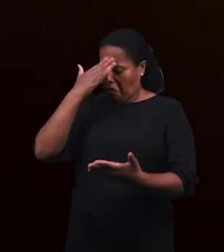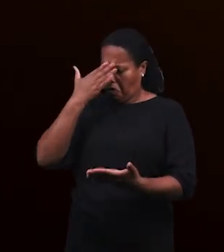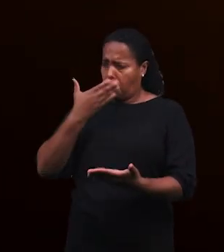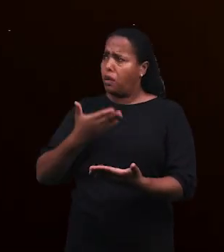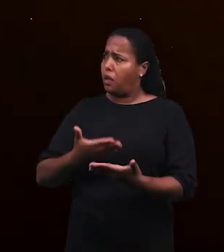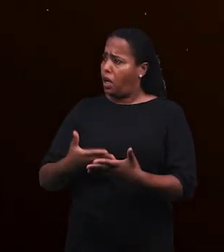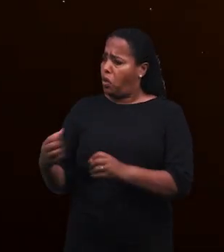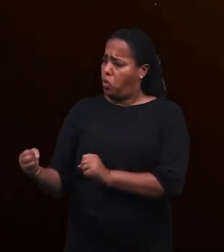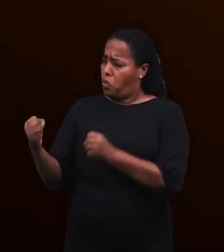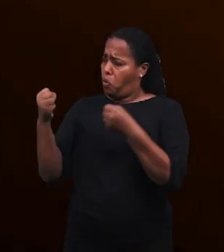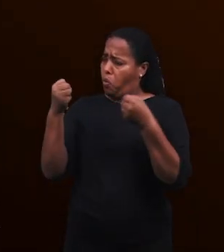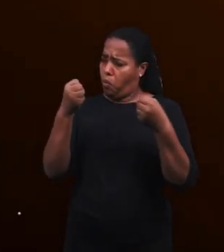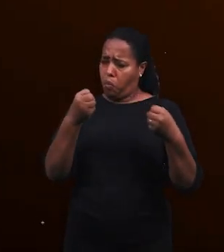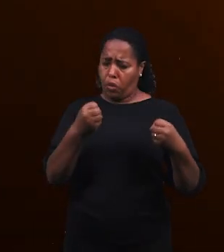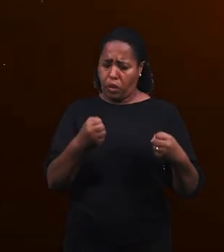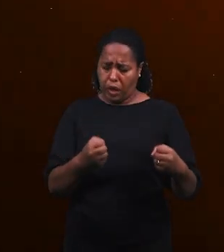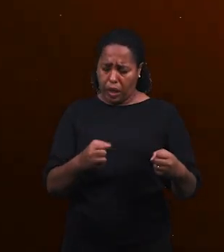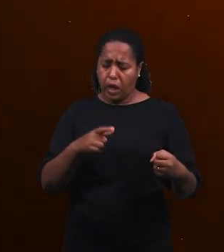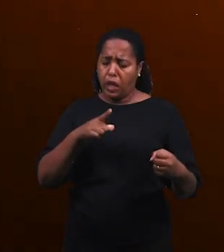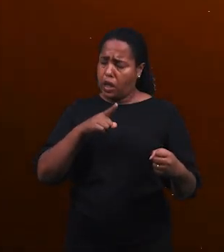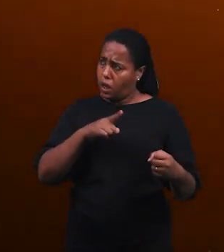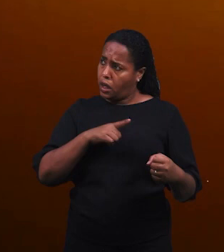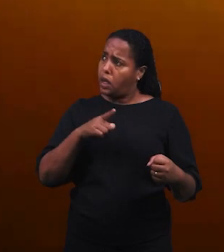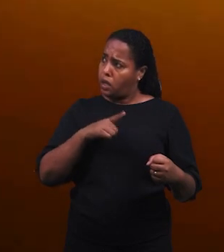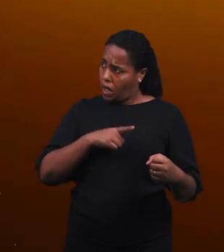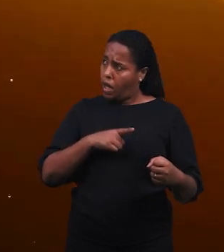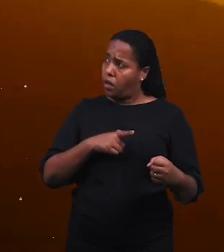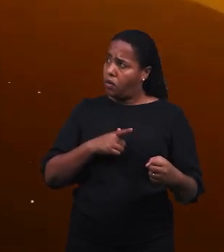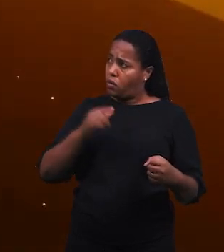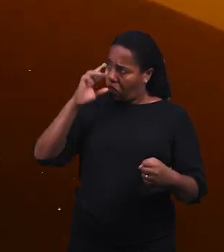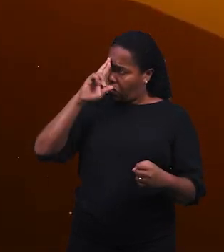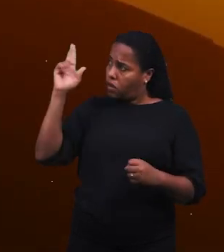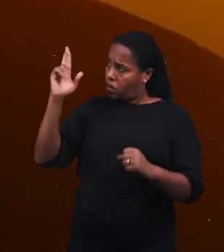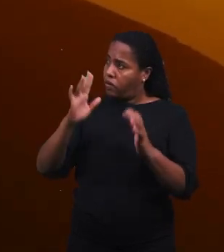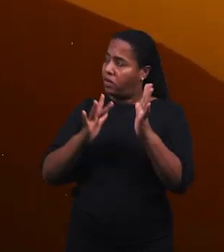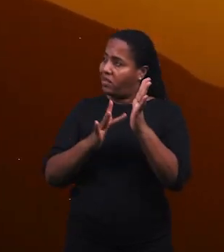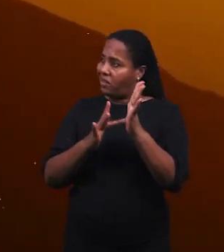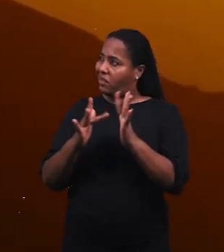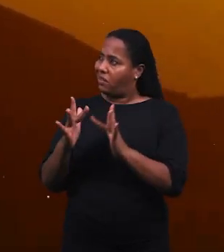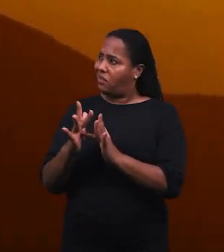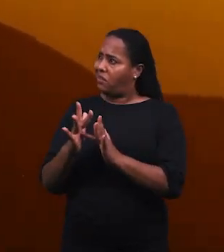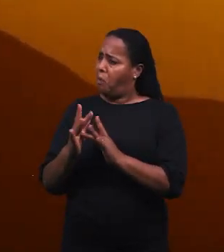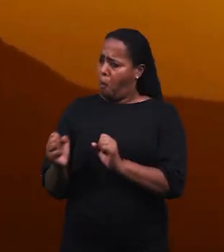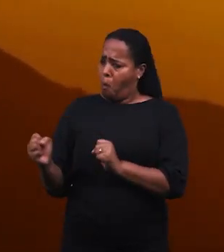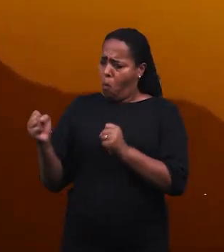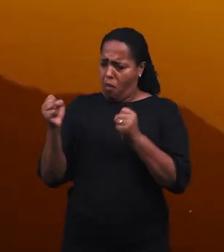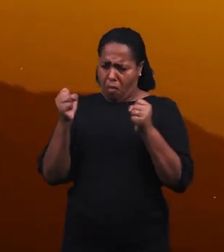потому что я уповаю на силу Твою, о Господь мой Иисус.